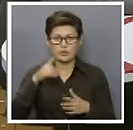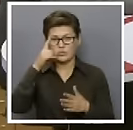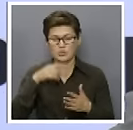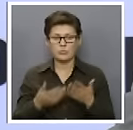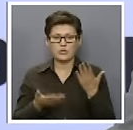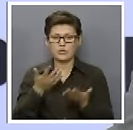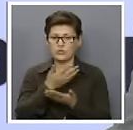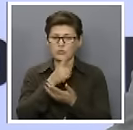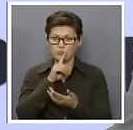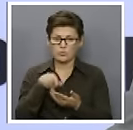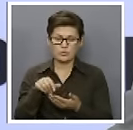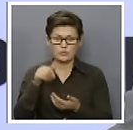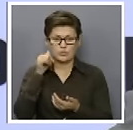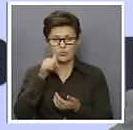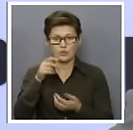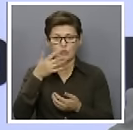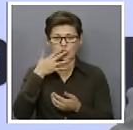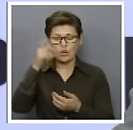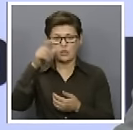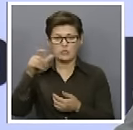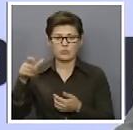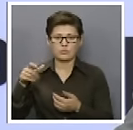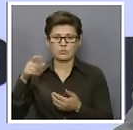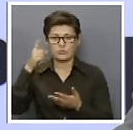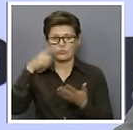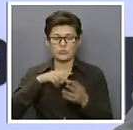алмасақ, ертең шетелдік адам бізге сенеді дегенге ол